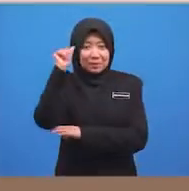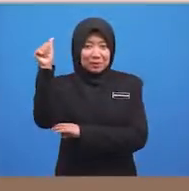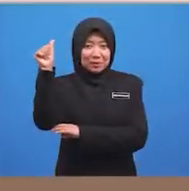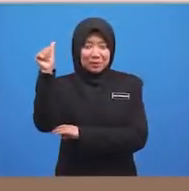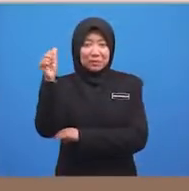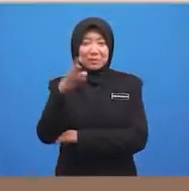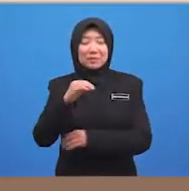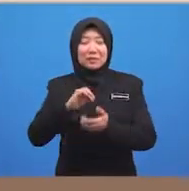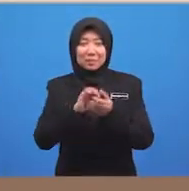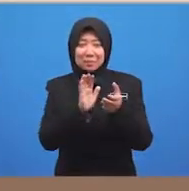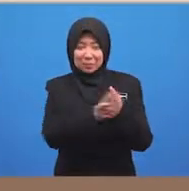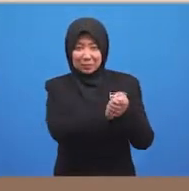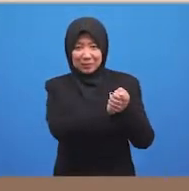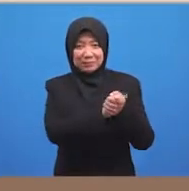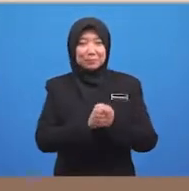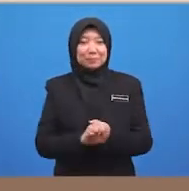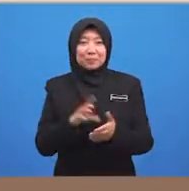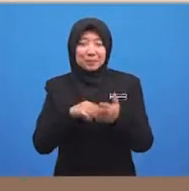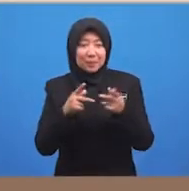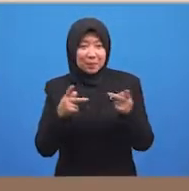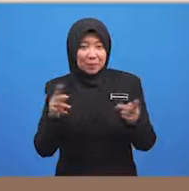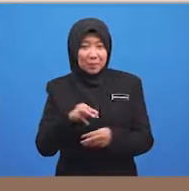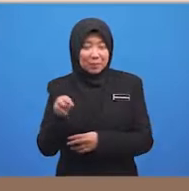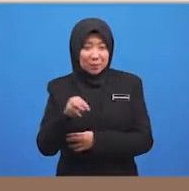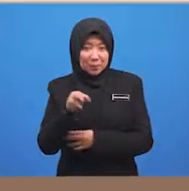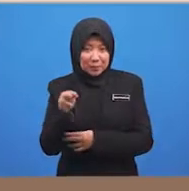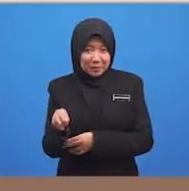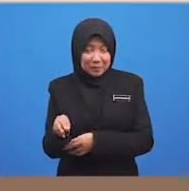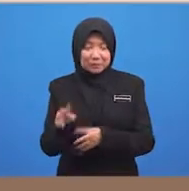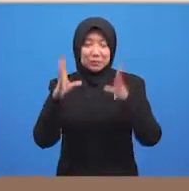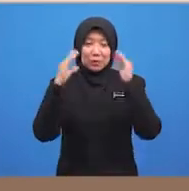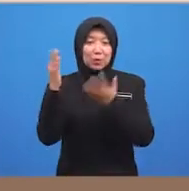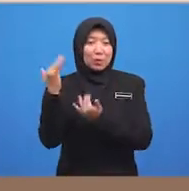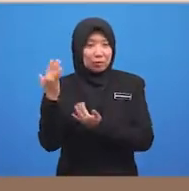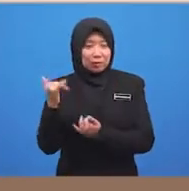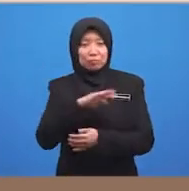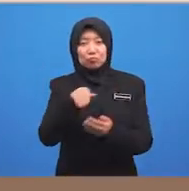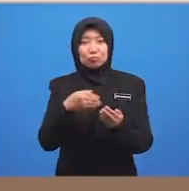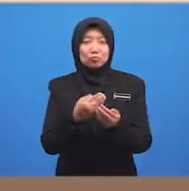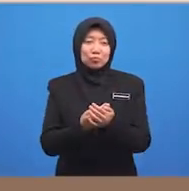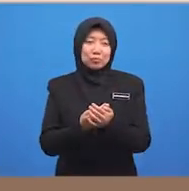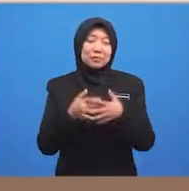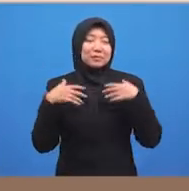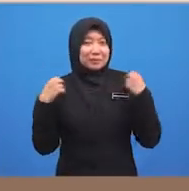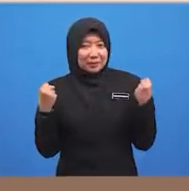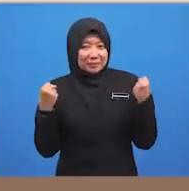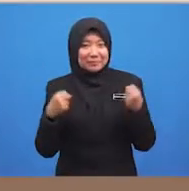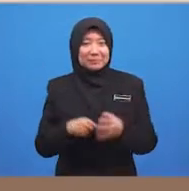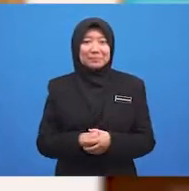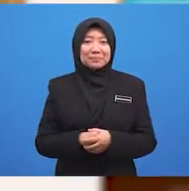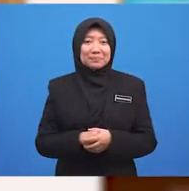Assalamualaikum dan salam perpaduan. Apa khabar murid-murid? Cikgu harap anda semua berada dalam keadaan